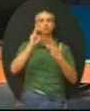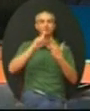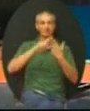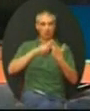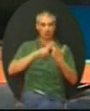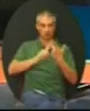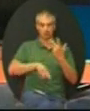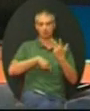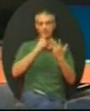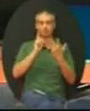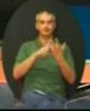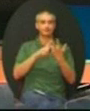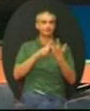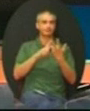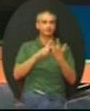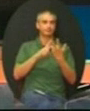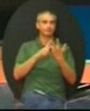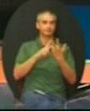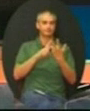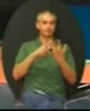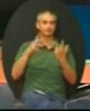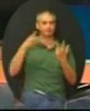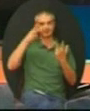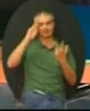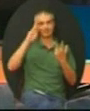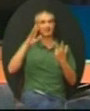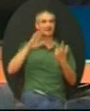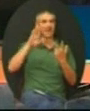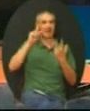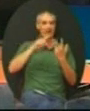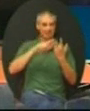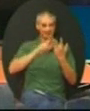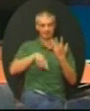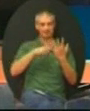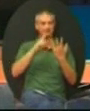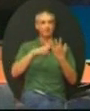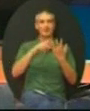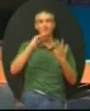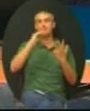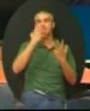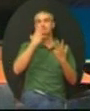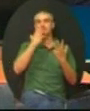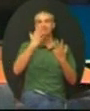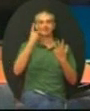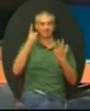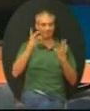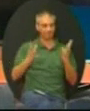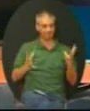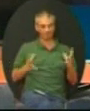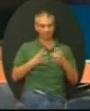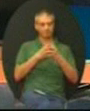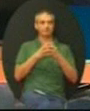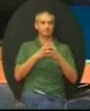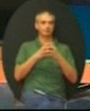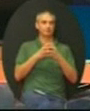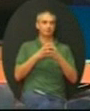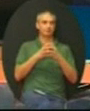עציון, את ביתר אלית ואת פסגת זאב, ולחבר אותם